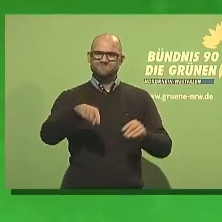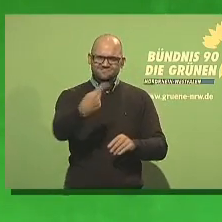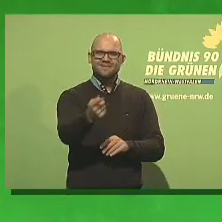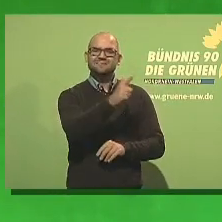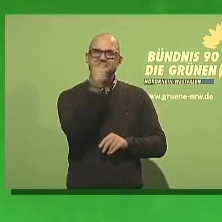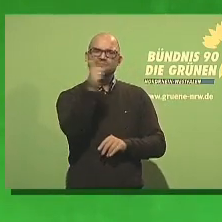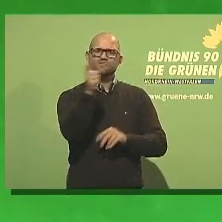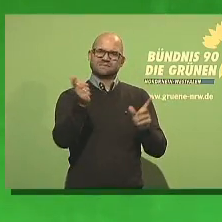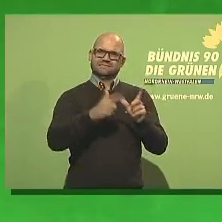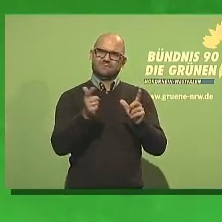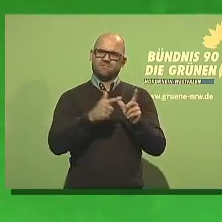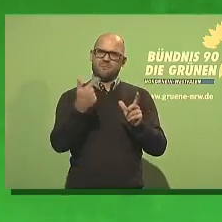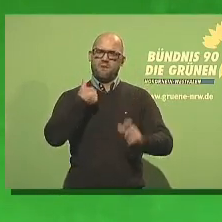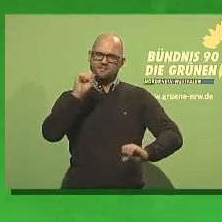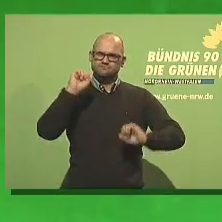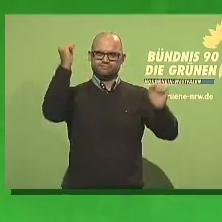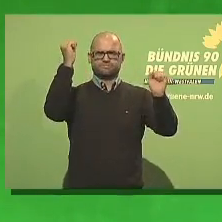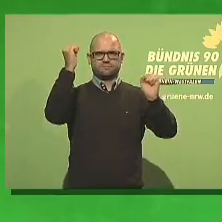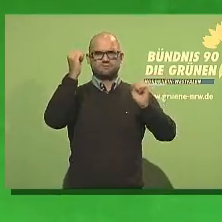22. September sorgen.